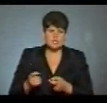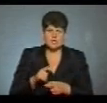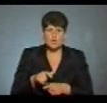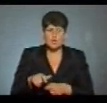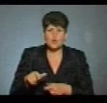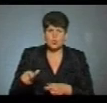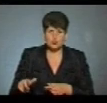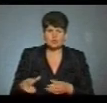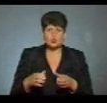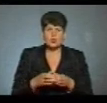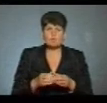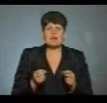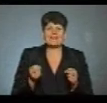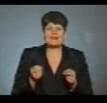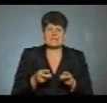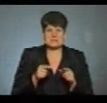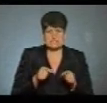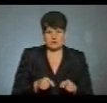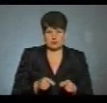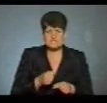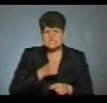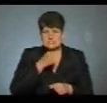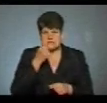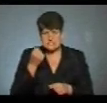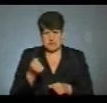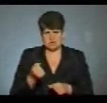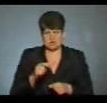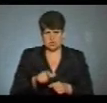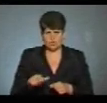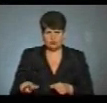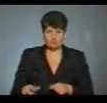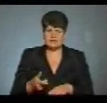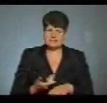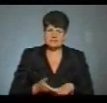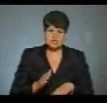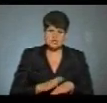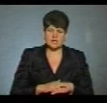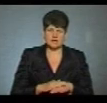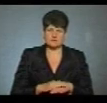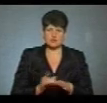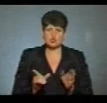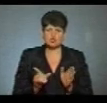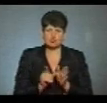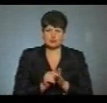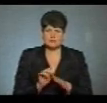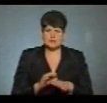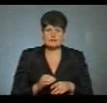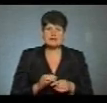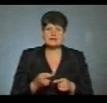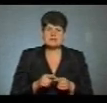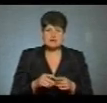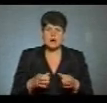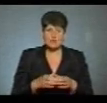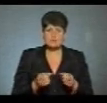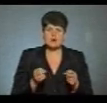люди із так званої групи ризику, тобто старші вікові групи і люди з тяжкими супутніми захворюваннями. Це група ризику в